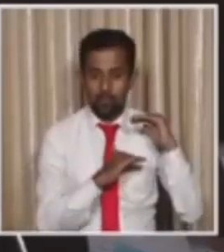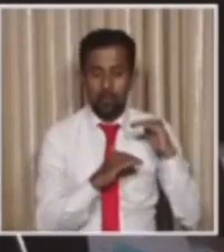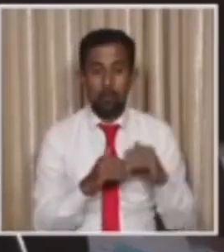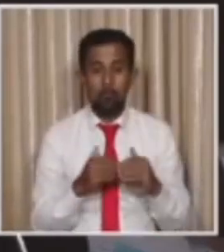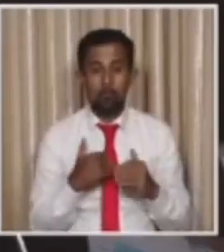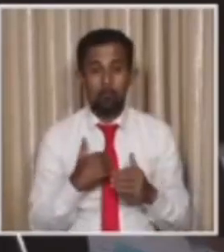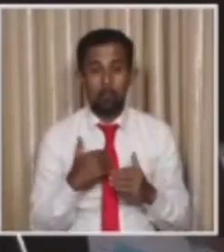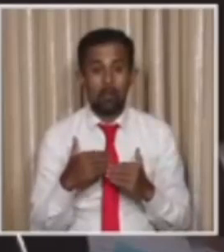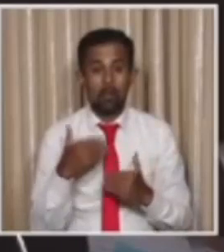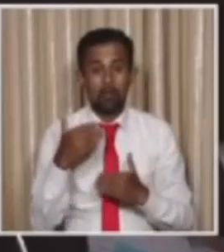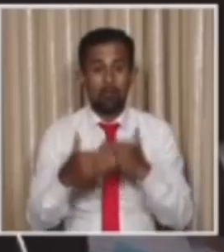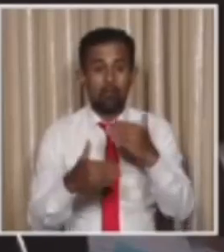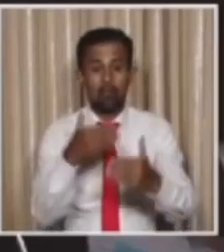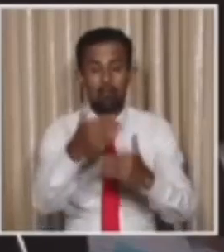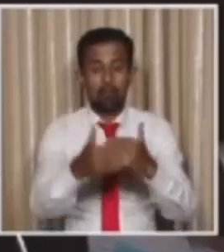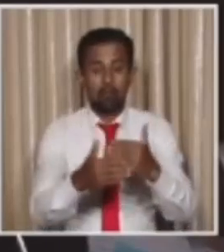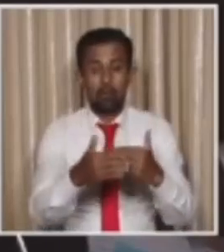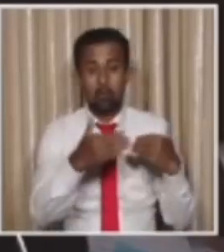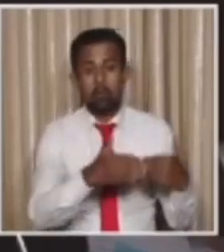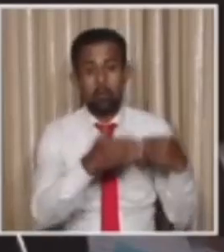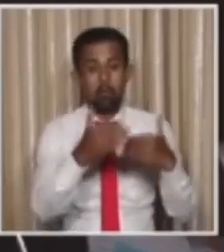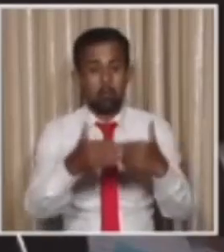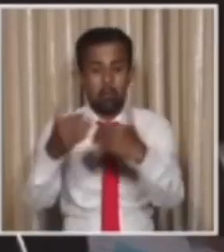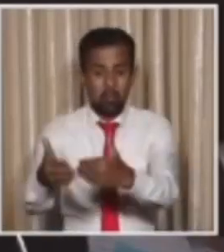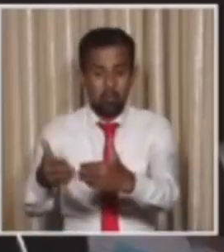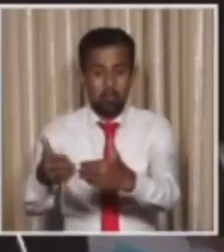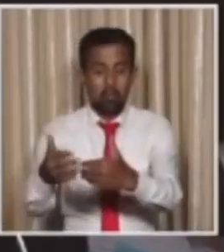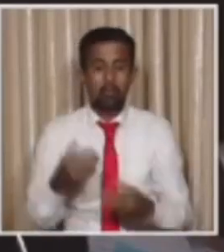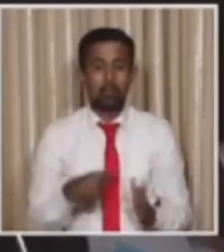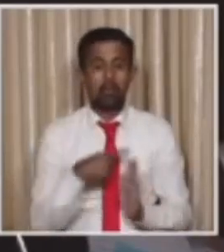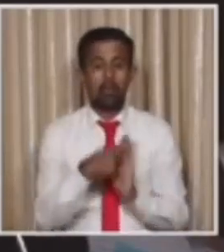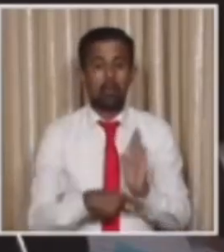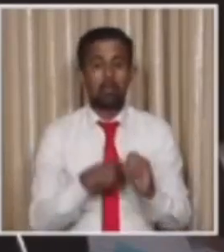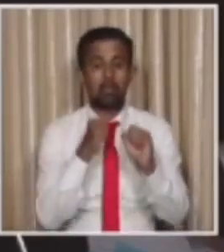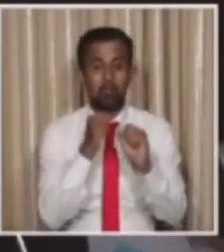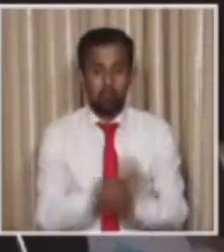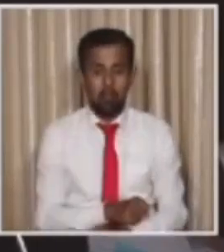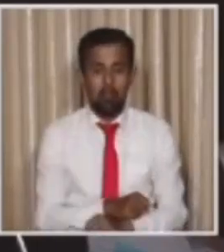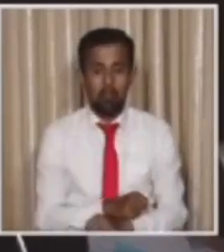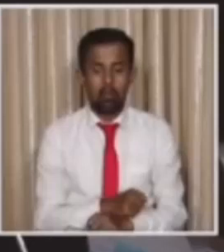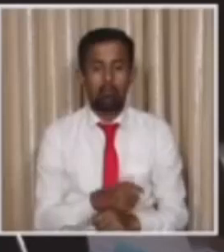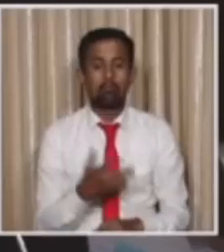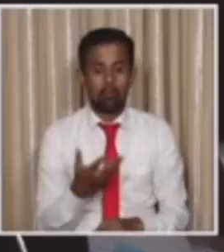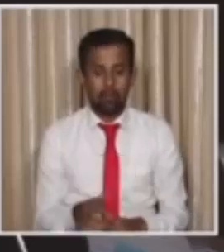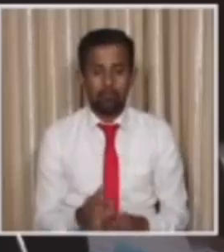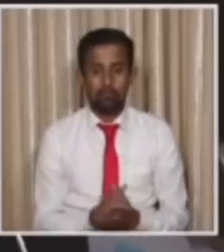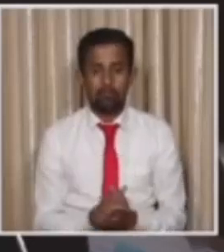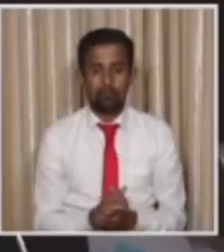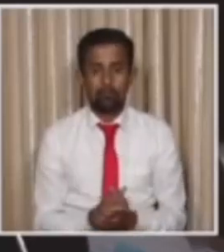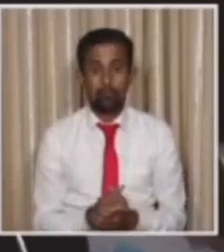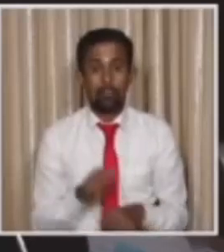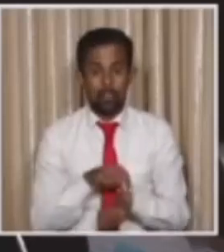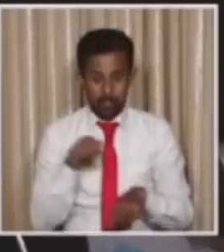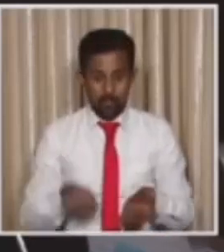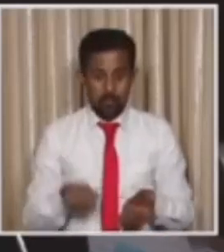අපි එහාට දාගෙන ගිහිල්ලා තමයි මේ බංකොලොත් භාවයේ මාවතට රට වැටුනේ. දැන්